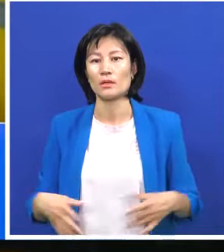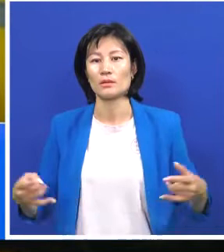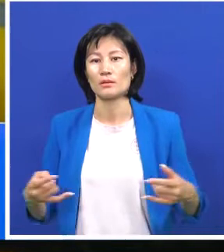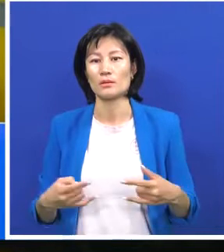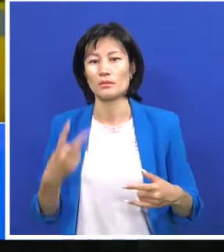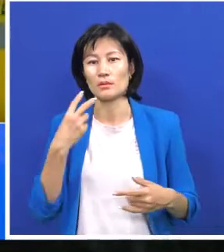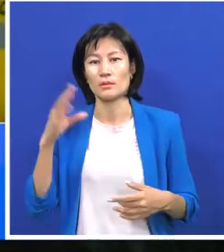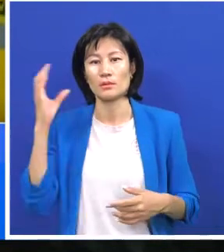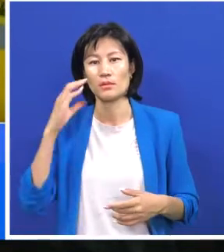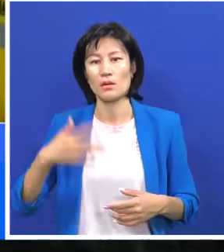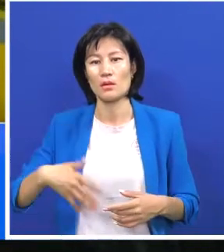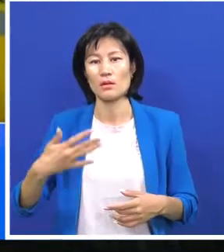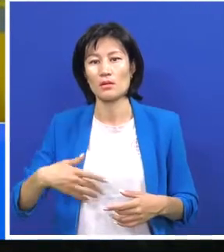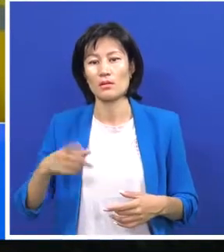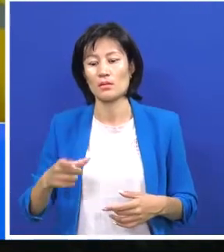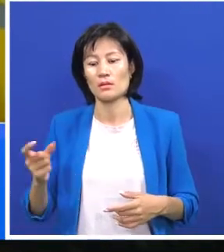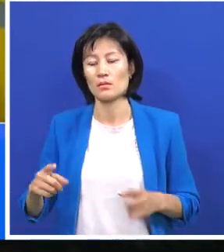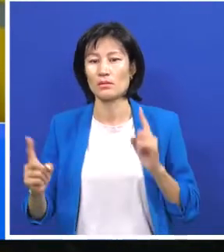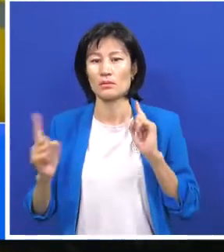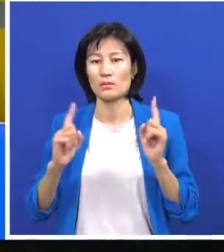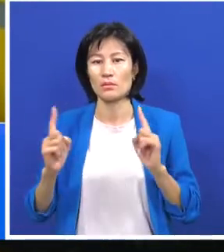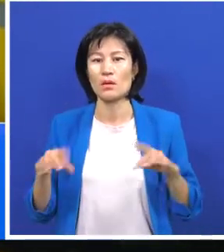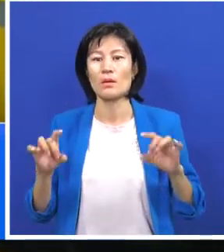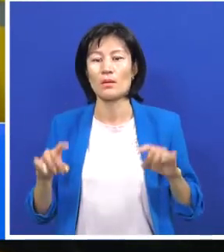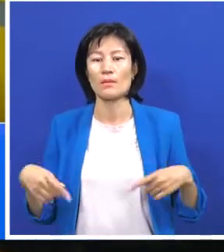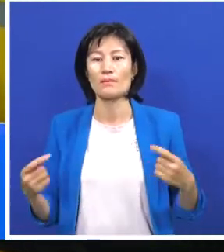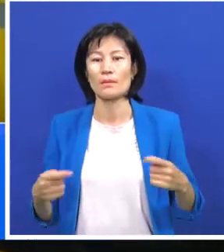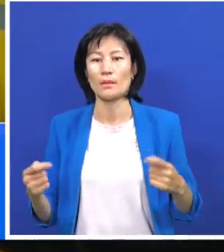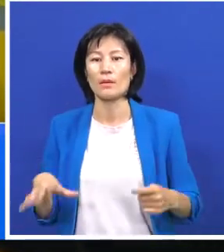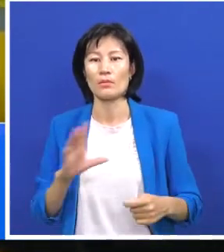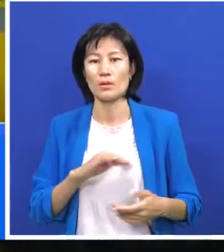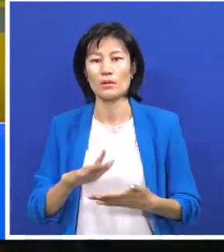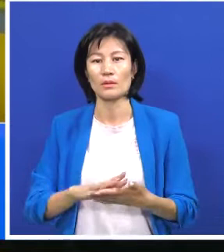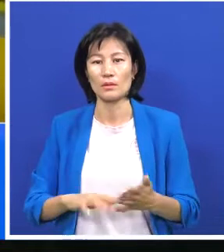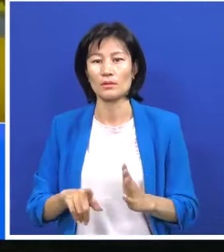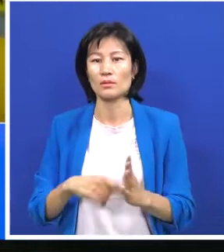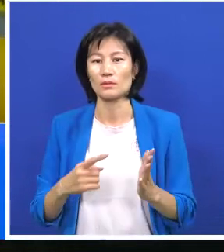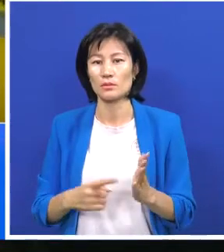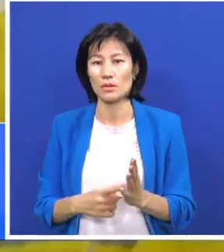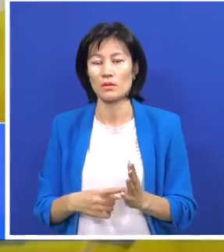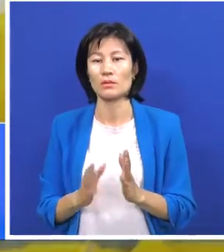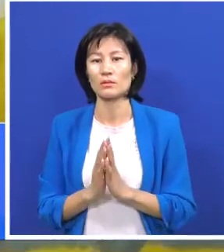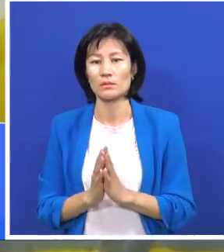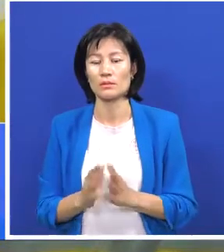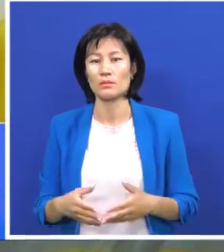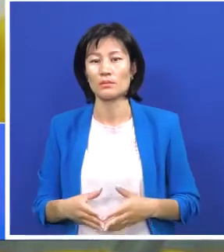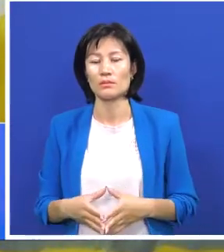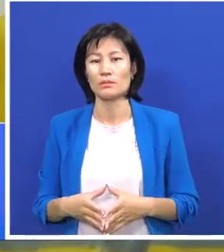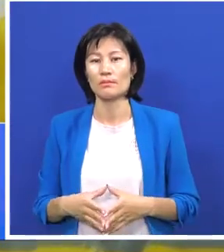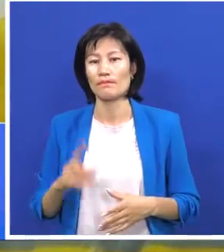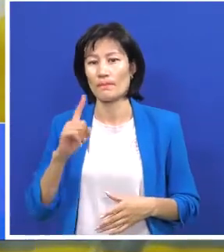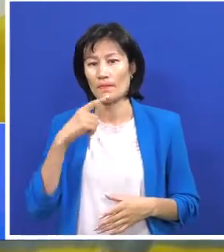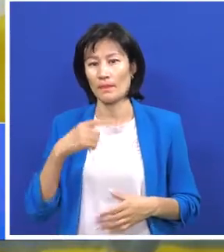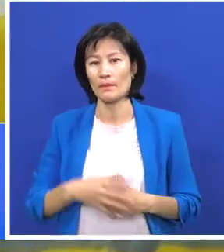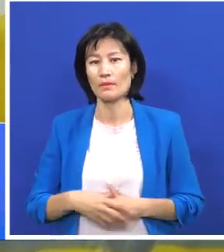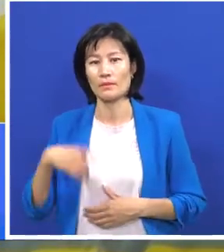телевизорден естігесін 50 адамға дейін той жиын өткізе беруге болады деген екен істедім. Кешірім сұрап жатырмын бағанан бері бұл кісілерден. Келген кезде айтып